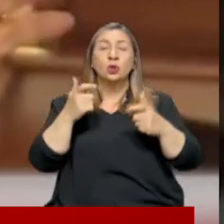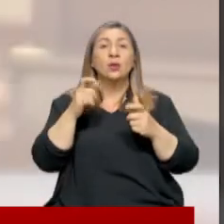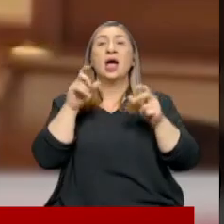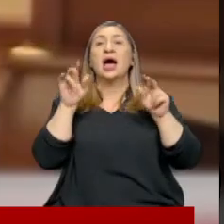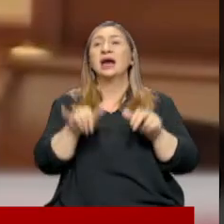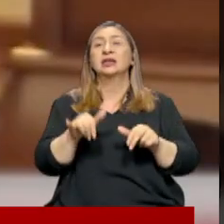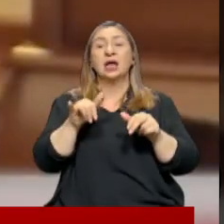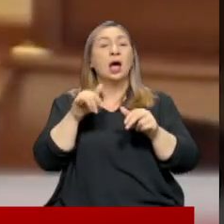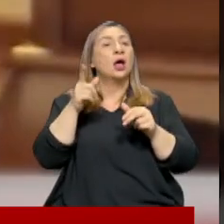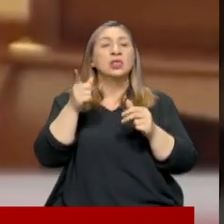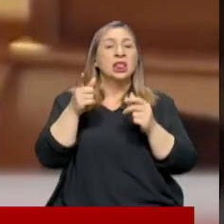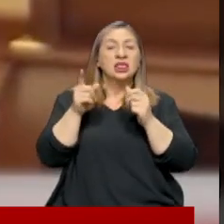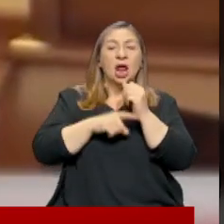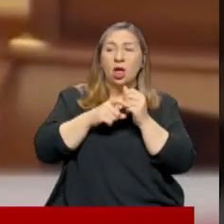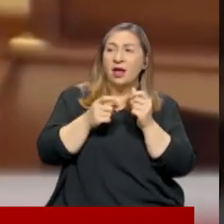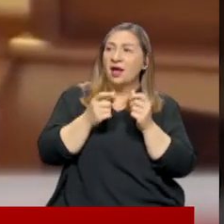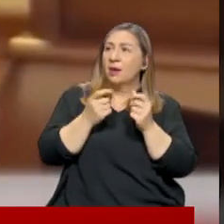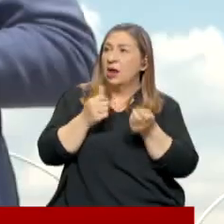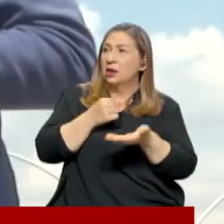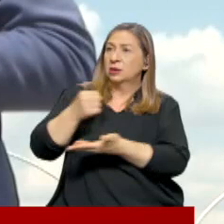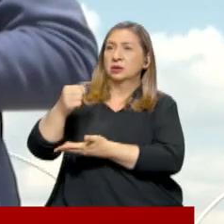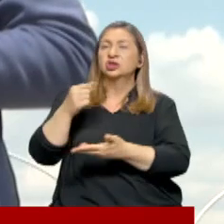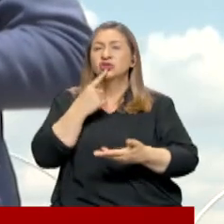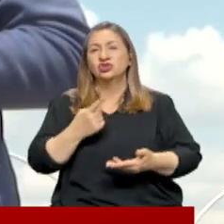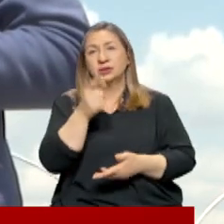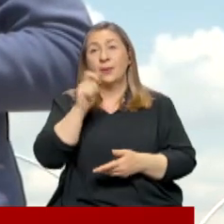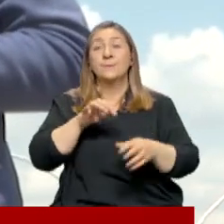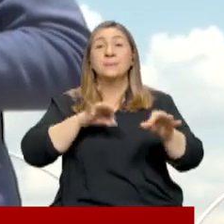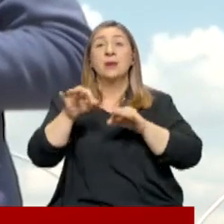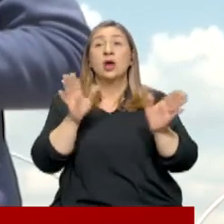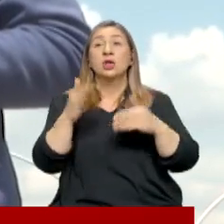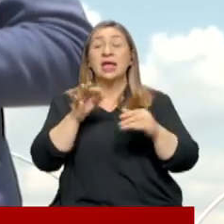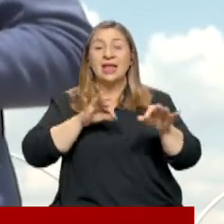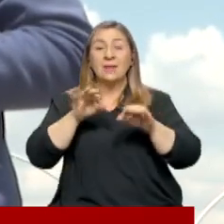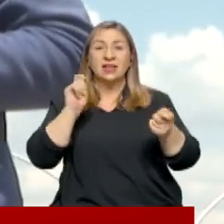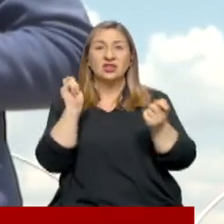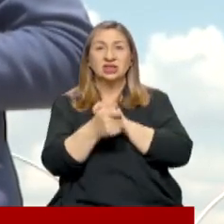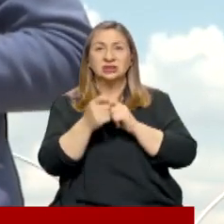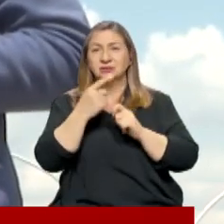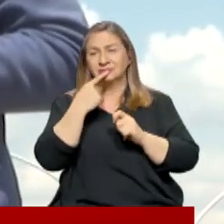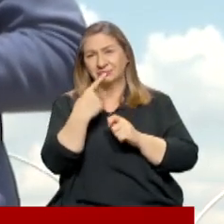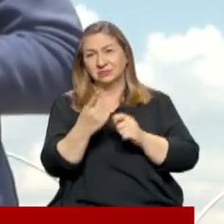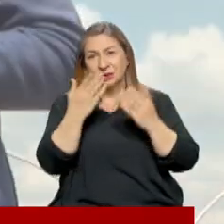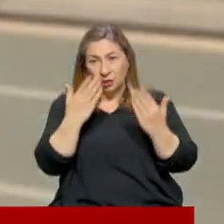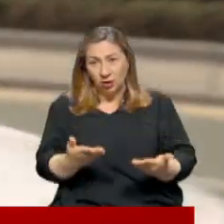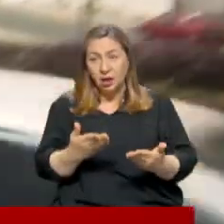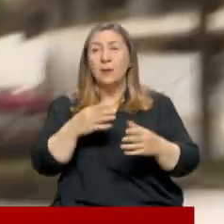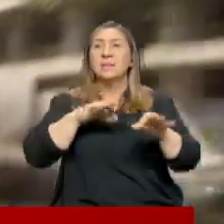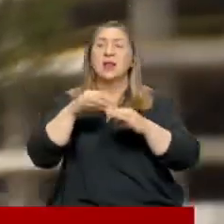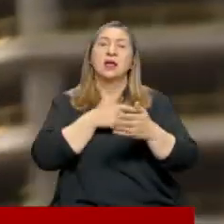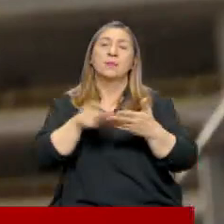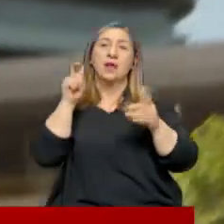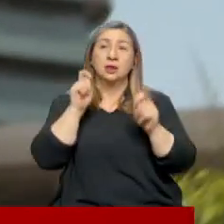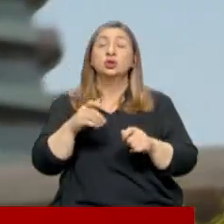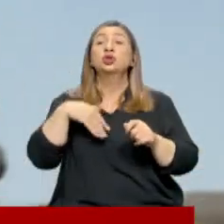hakkında teröre finansmandan dolayı şikayette de bulunacağız. Yargı, Mimarlar Odası'nın imar değişikliğine yaptığı itirazı kabul etti ve planı iptal